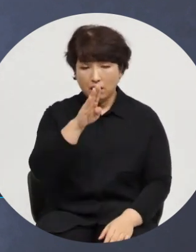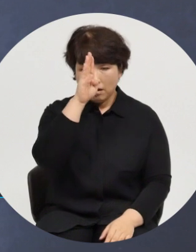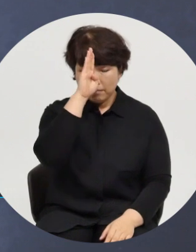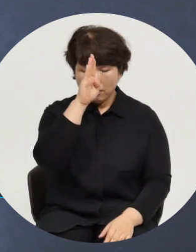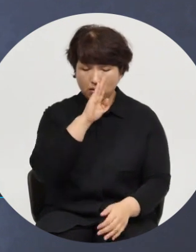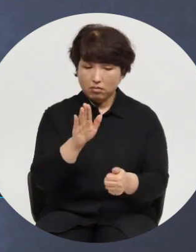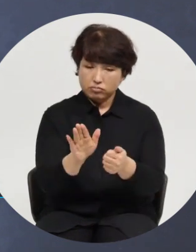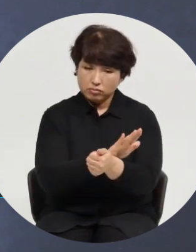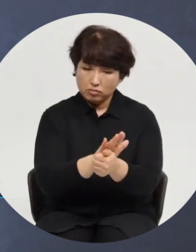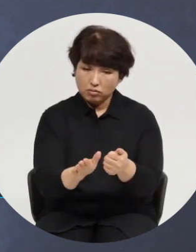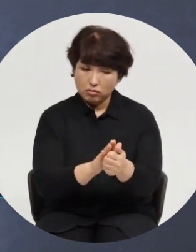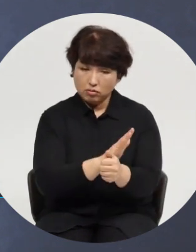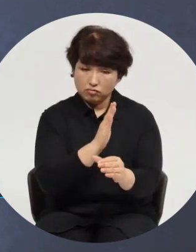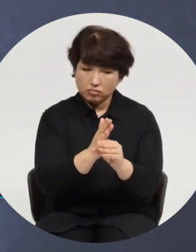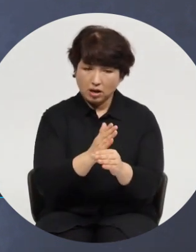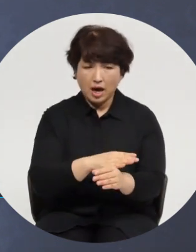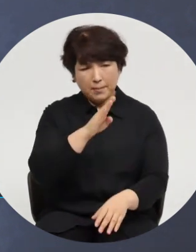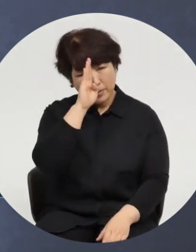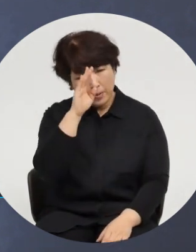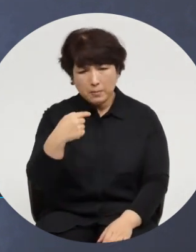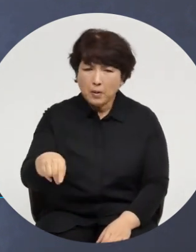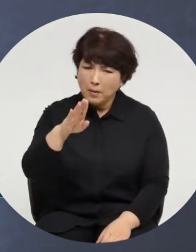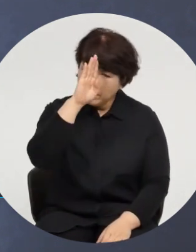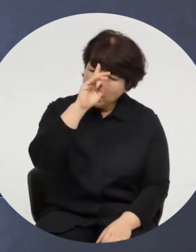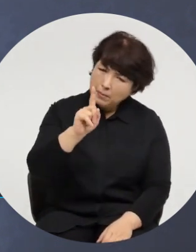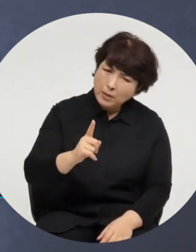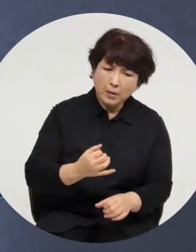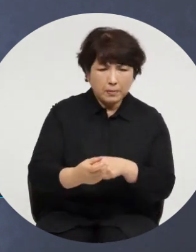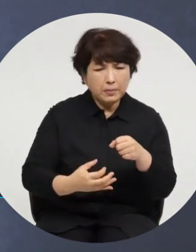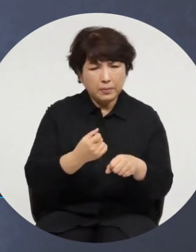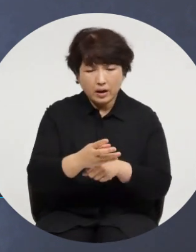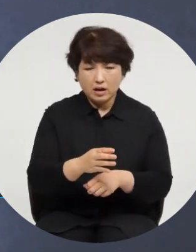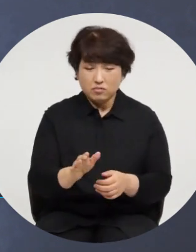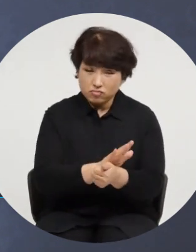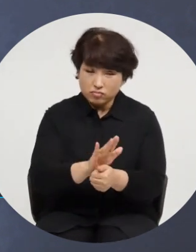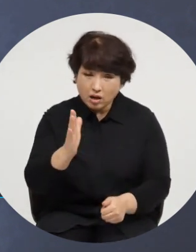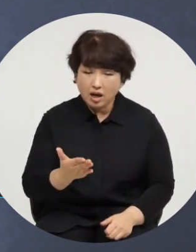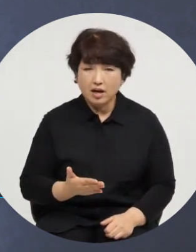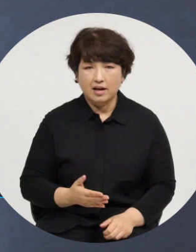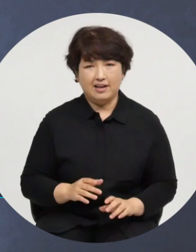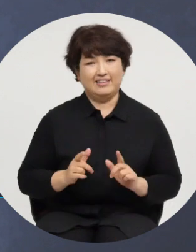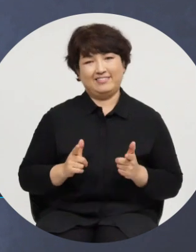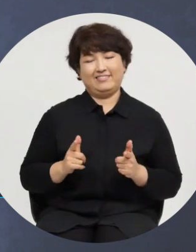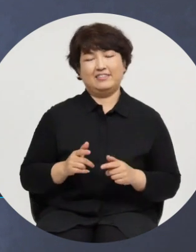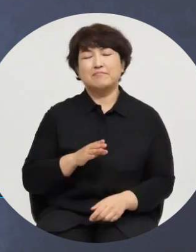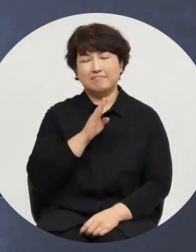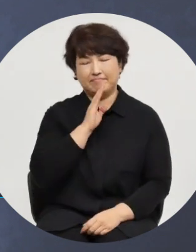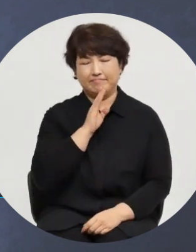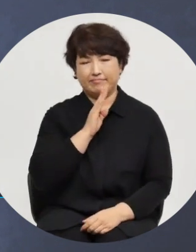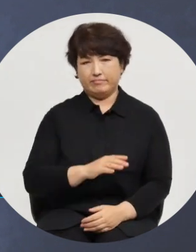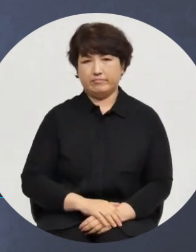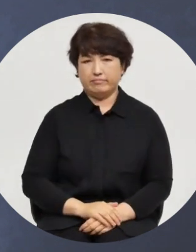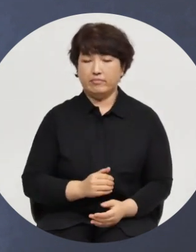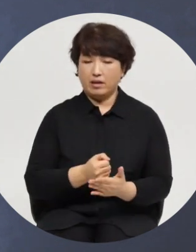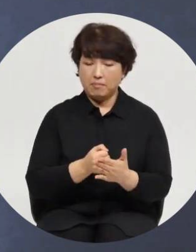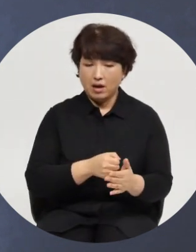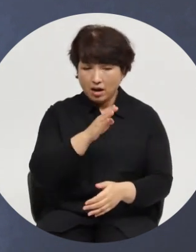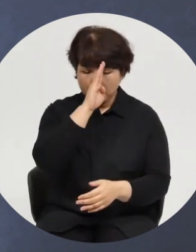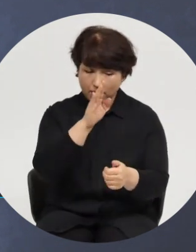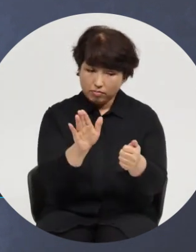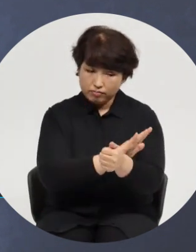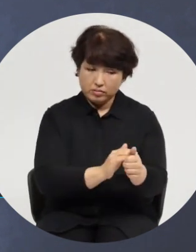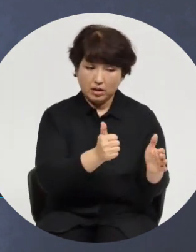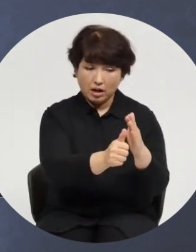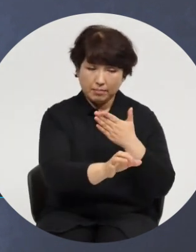못 산다 전 담아 병문안 와서 계속 백령면 하다가 뭐 거기 위 문제의 약성